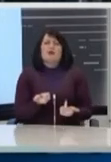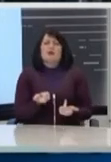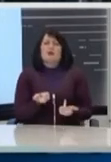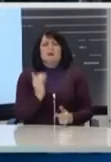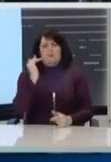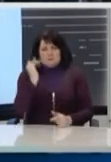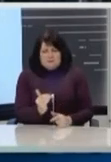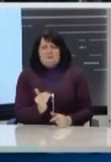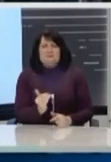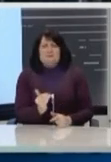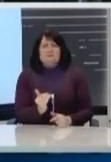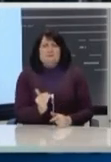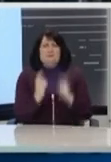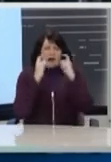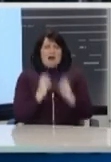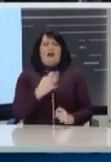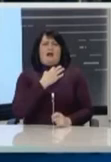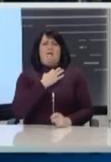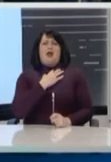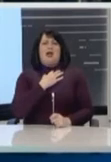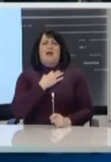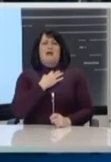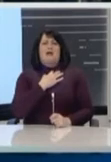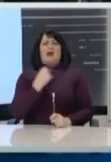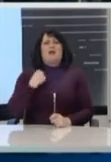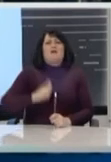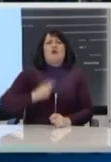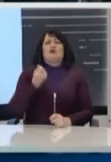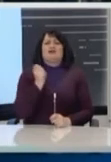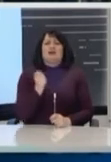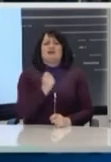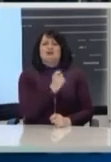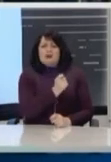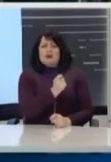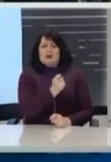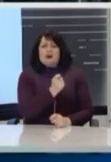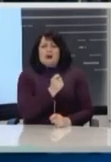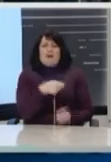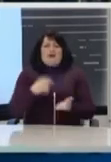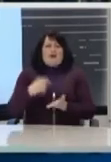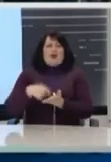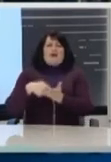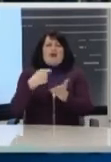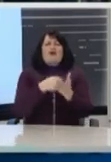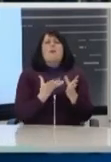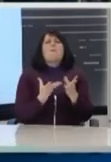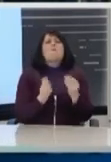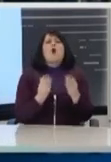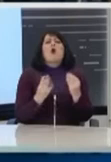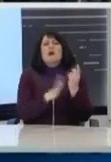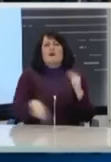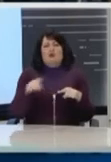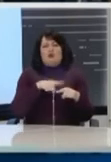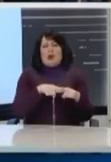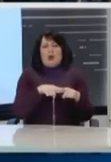μείωση απαραίτητων δημοσίων δαπανών και από την άγρια φορολόγηση του ελληνικού λαού.